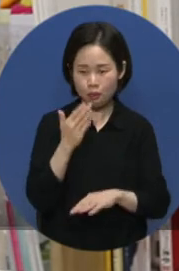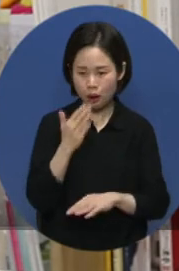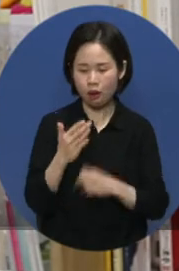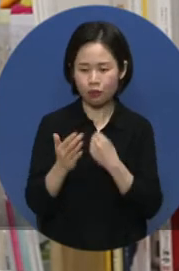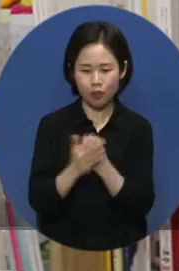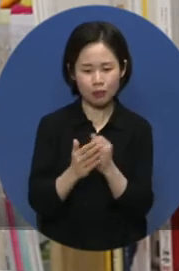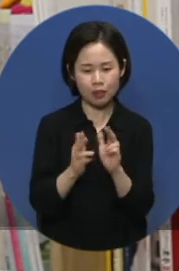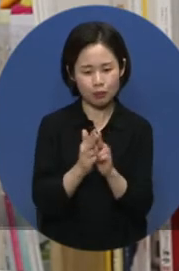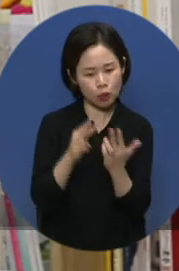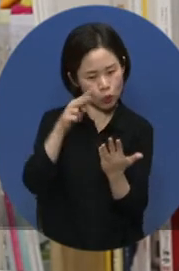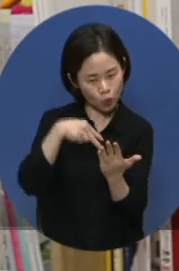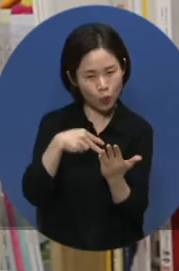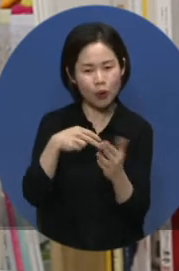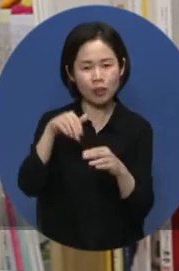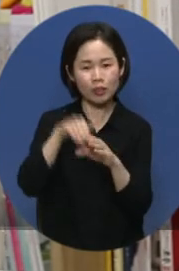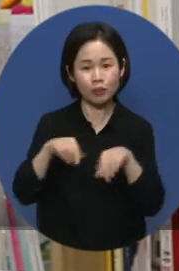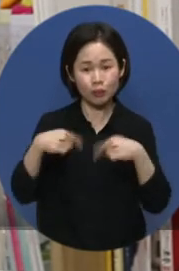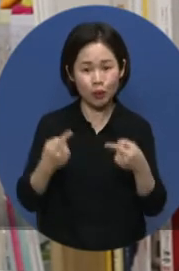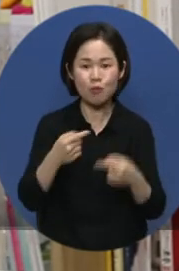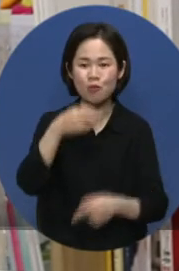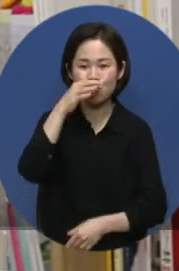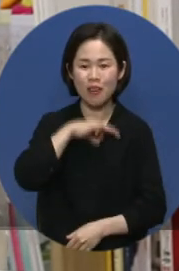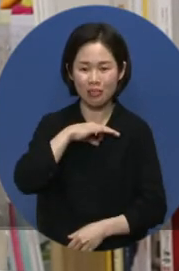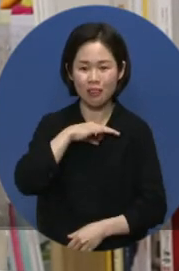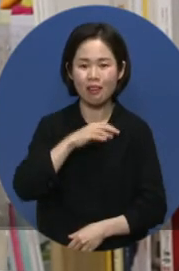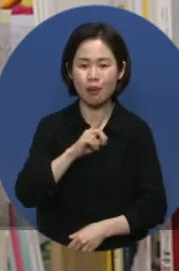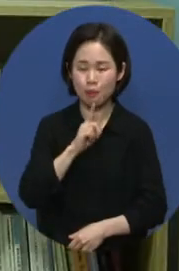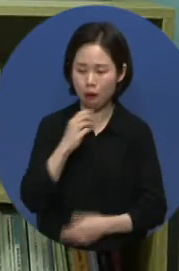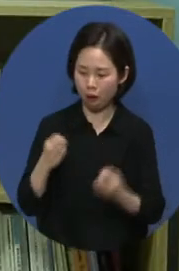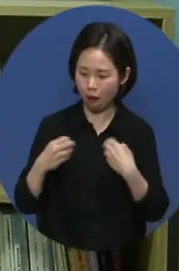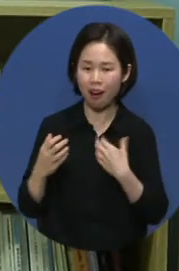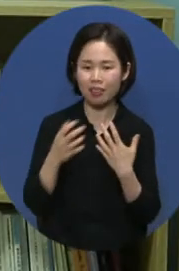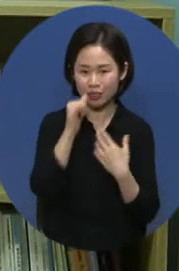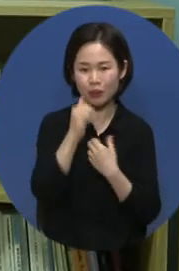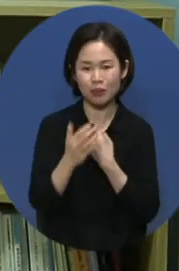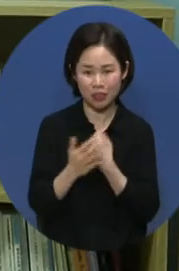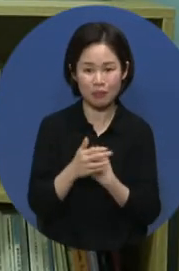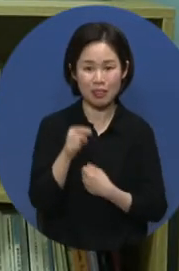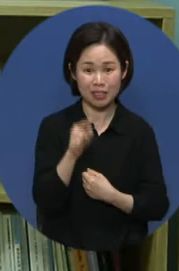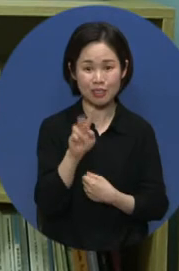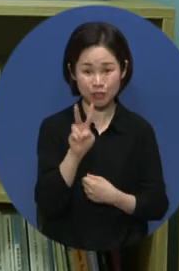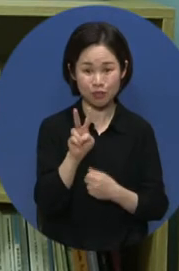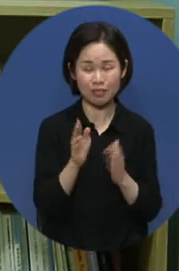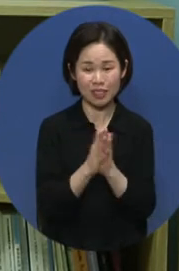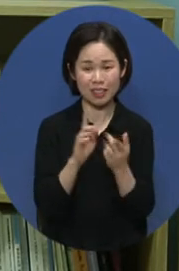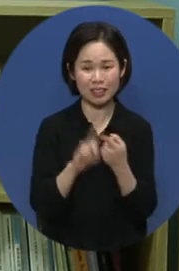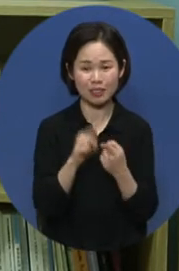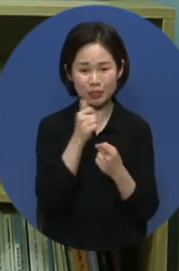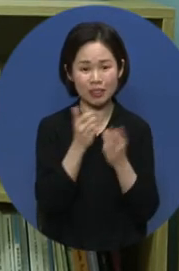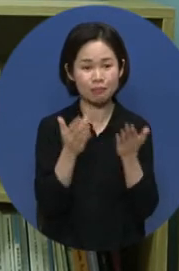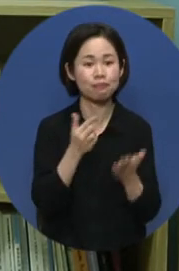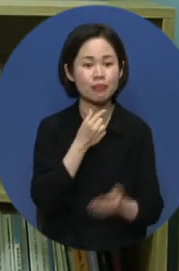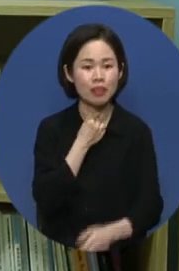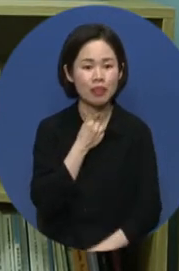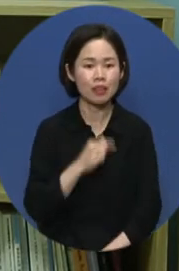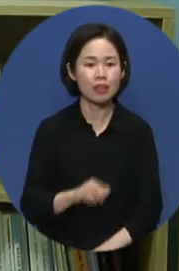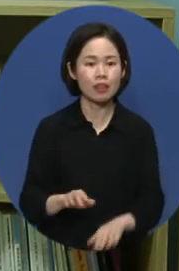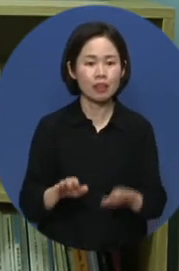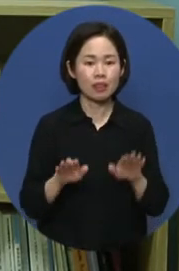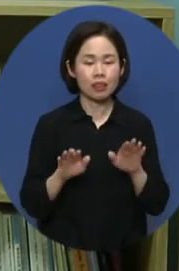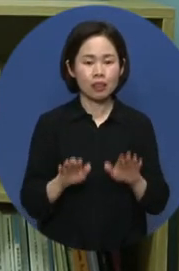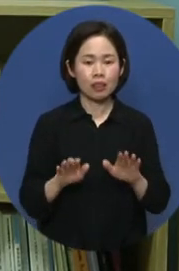두 가지 주제를 좀 소개를 하고 싶습니다. 소소한 소통에서 출판하셨던 출간물